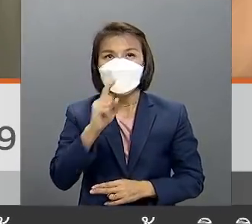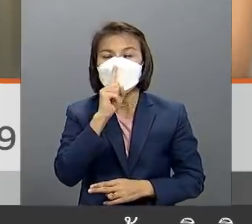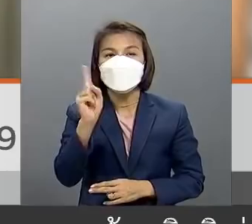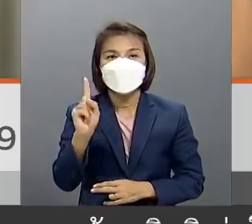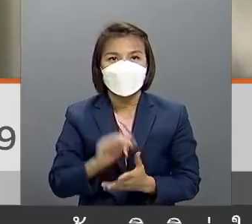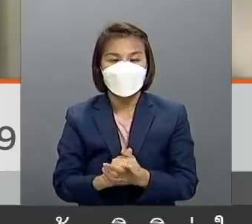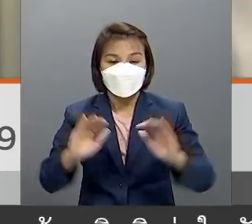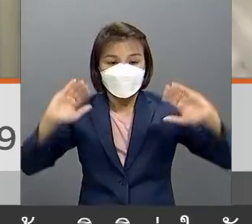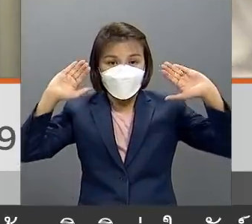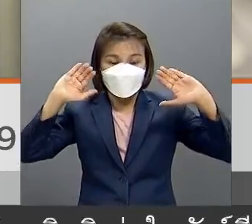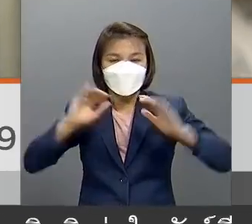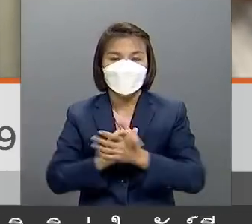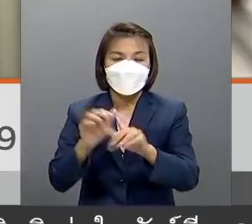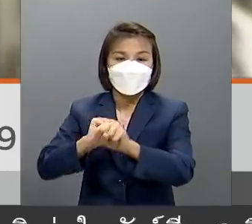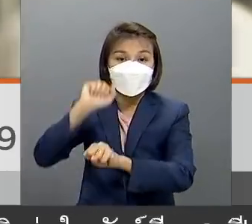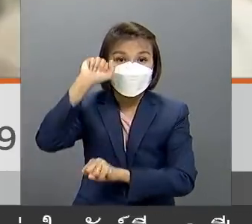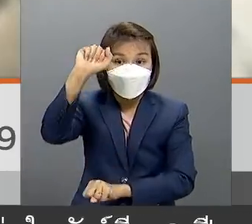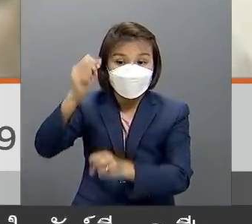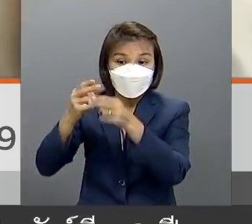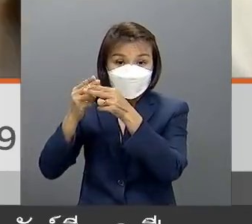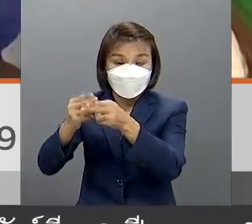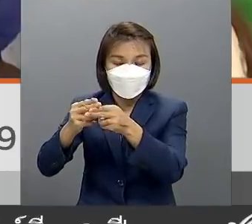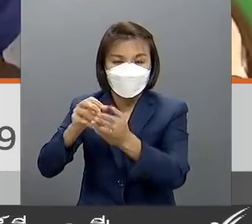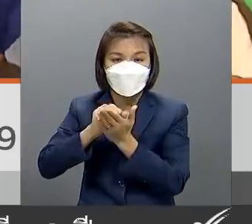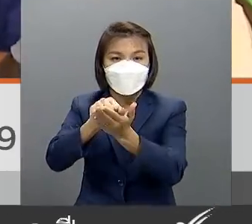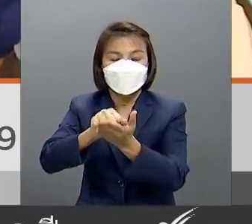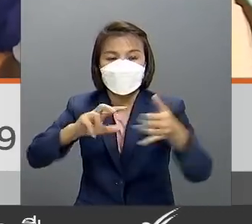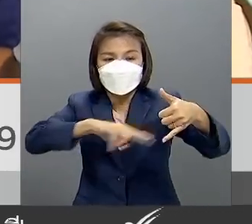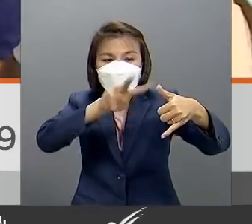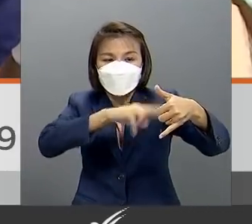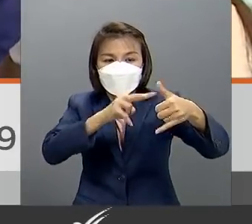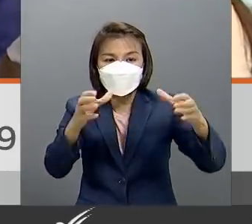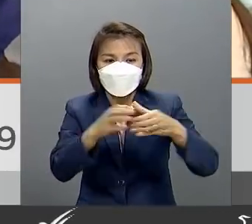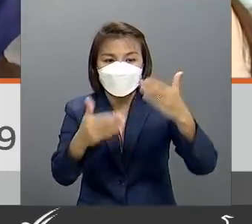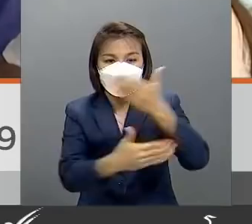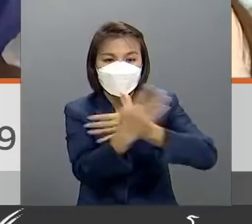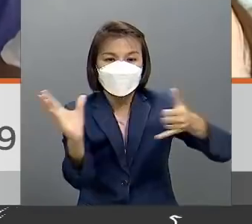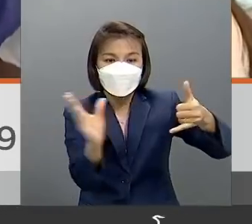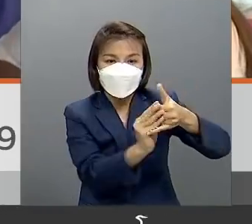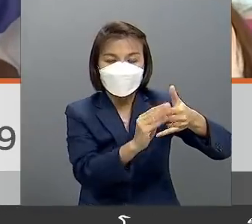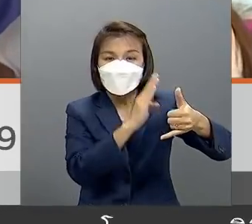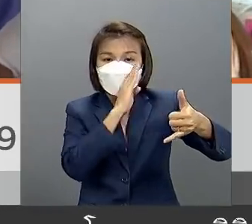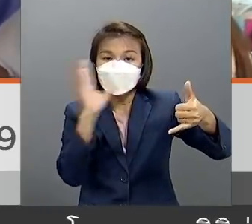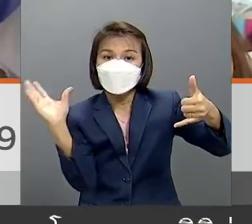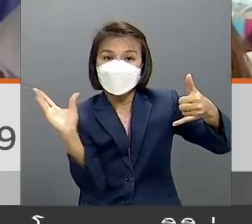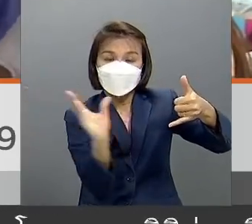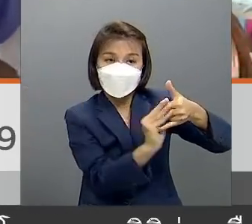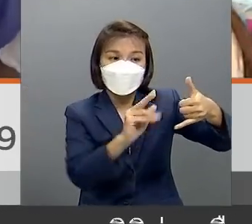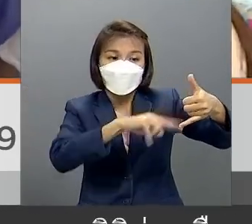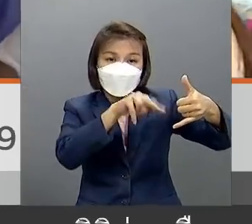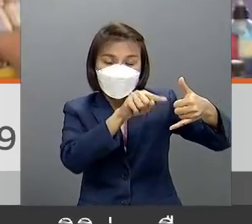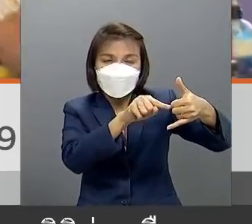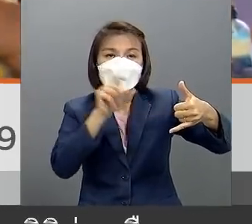พยาบาลเอกชนบริการตรวจคัดกรองกลุ่มเสี่ยงถ้าพบผู้ป่วยโควิด -19 ก็ให้ดำเนินการรักษาพยาบาลทันทีโดยไม่